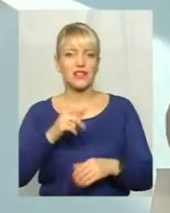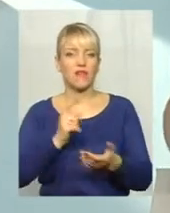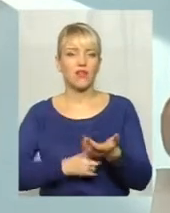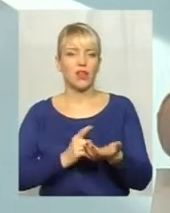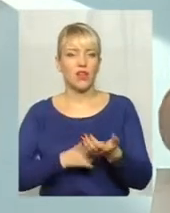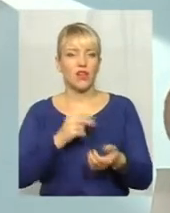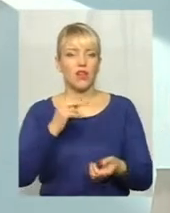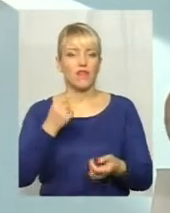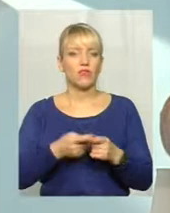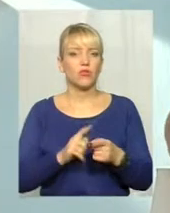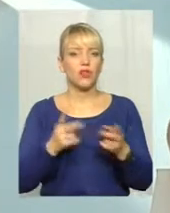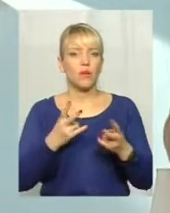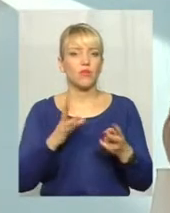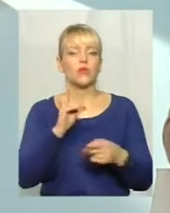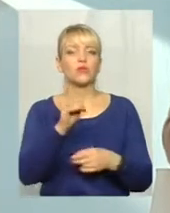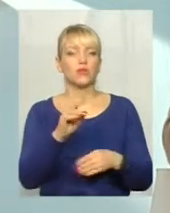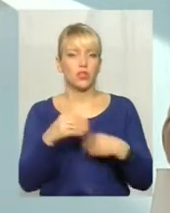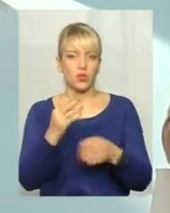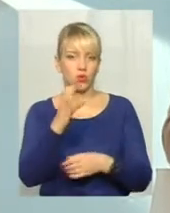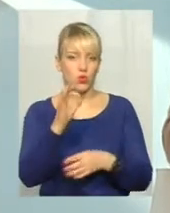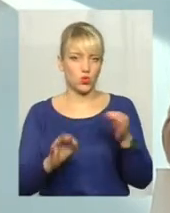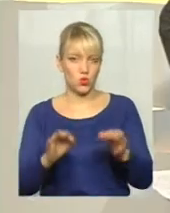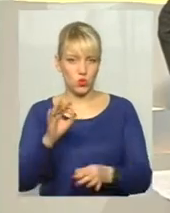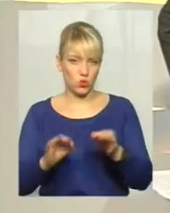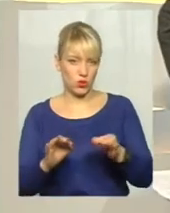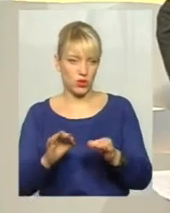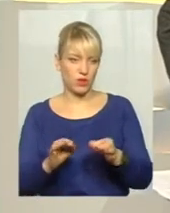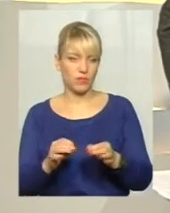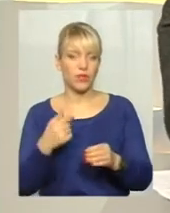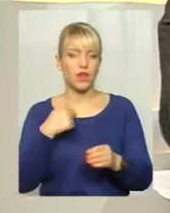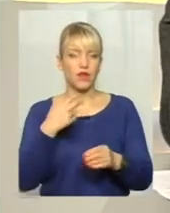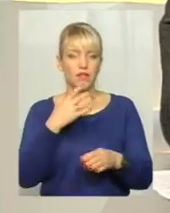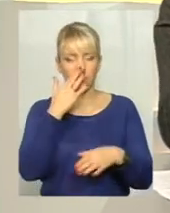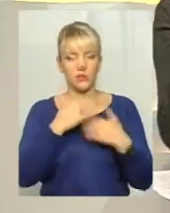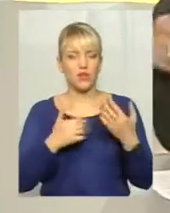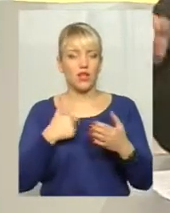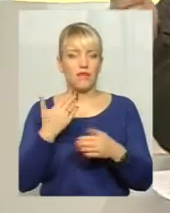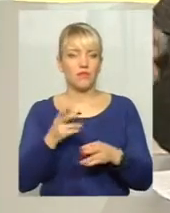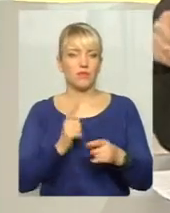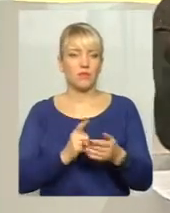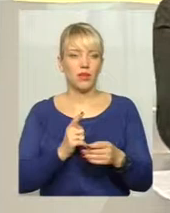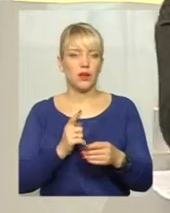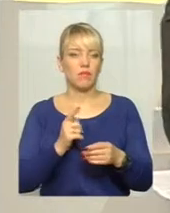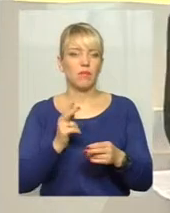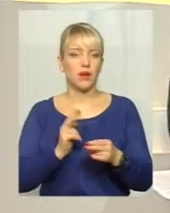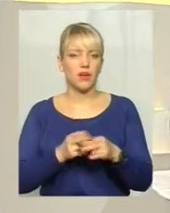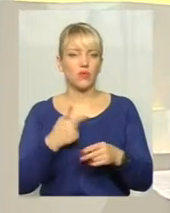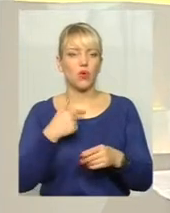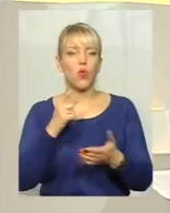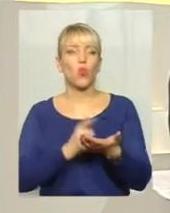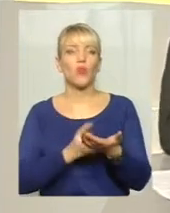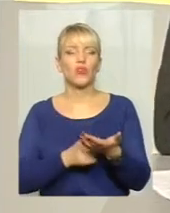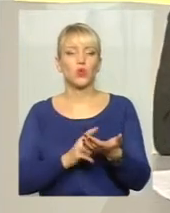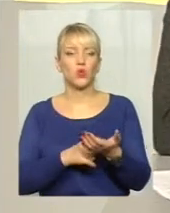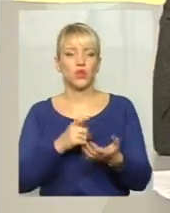думку простих... Я якраз перебив то, що говорила Наля, що там доведуть вину, я хотів спитати, а як же